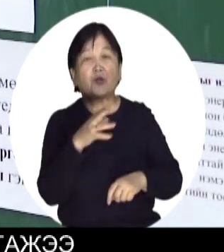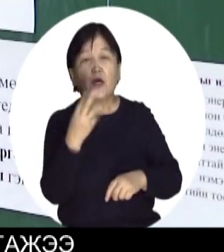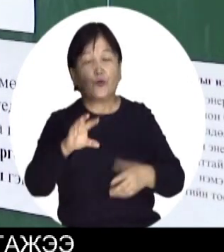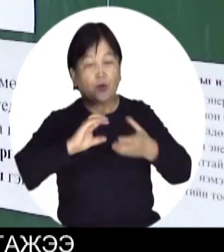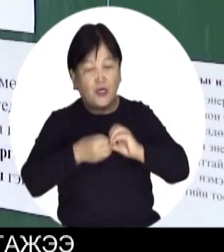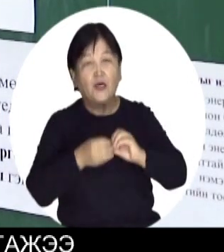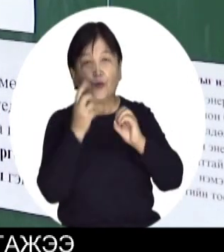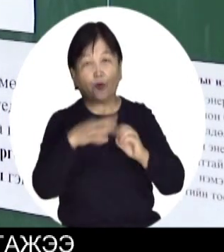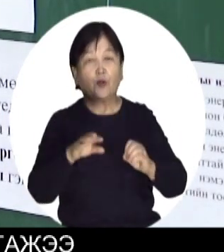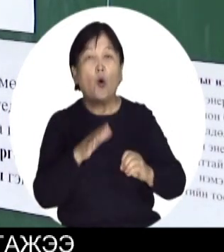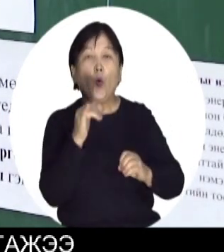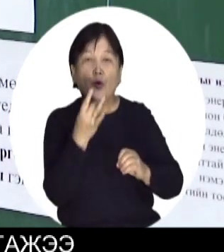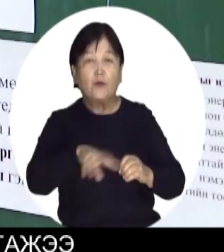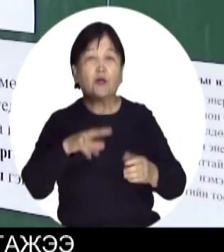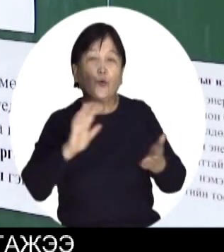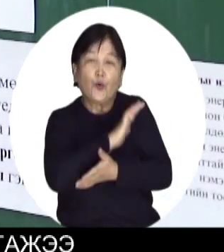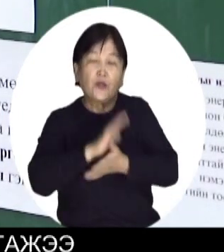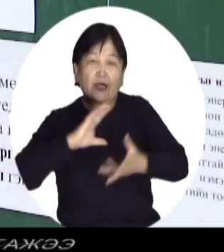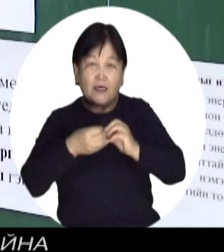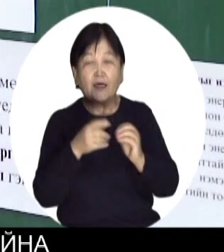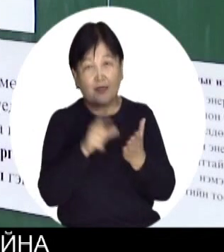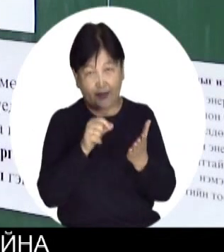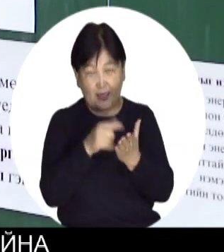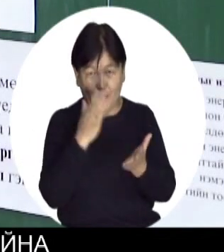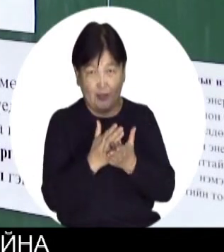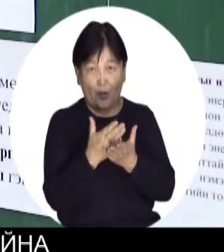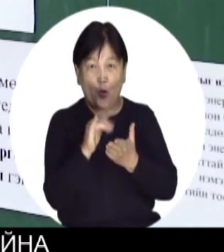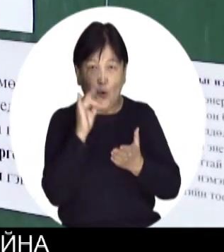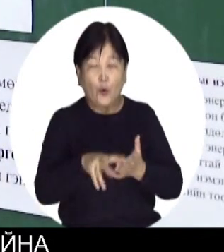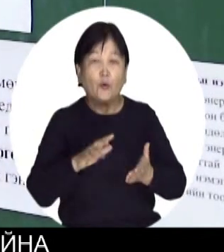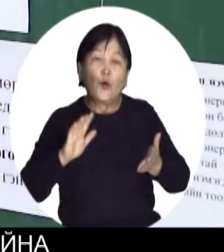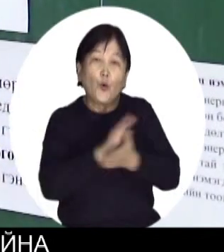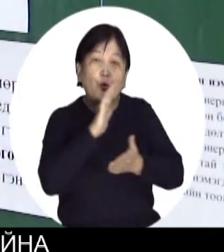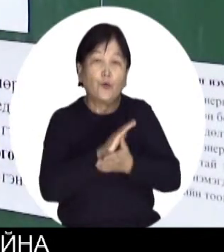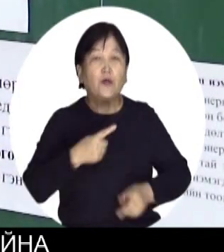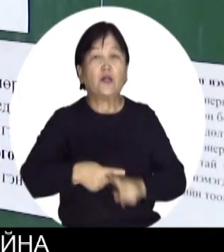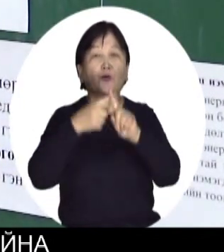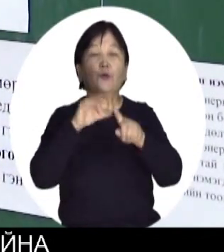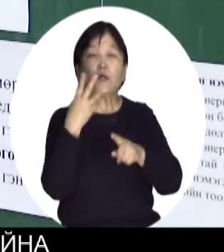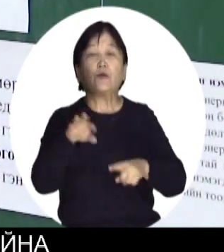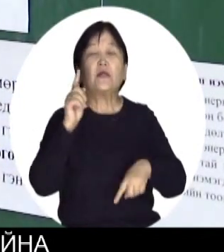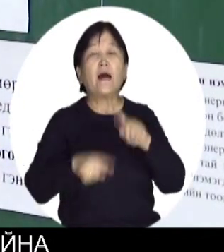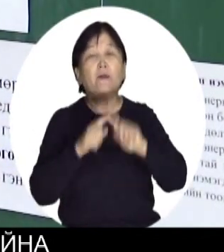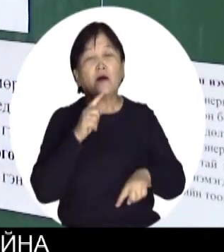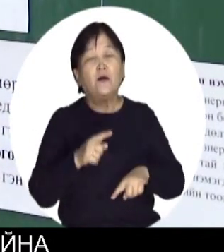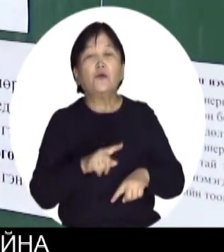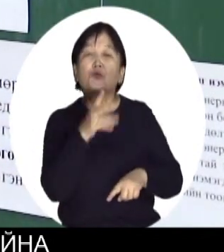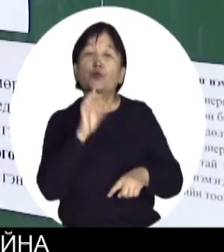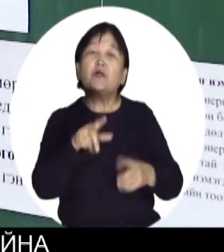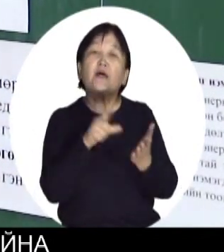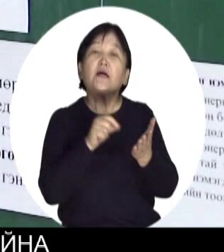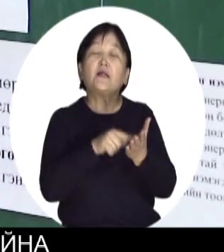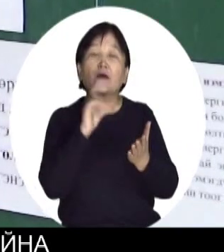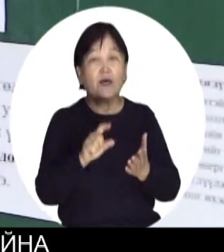урвлыг хурдан явуулах ийм шаардлага гардаг. Тэгэхээр урвлын хурдыг нэмэгдүүлэх ямар боломж байж болох вэ гэсэн асуулт гарч байна.